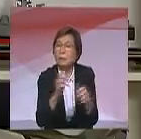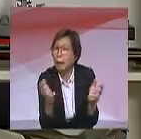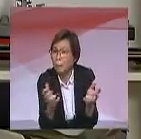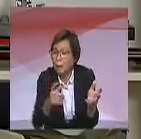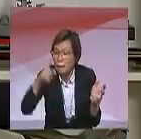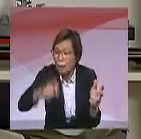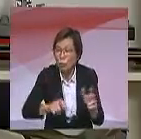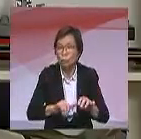yang perlu berada di pejabat,